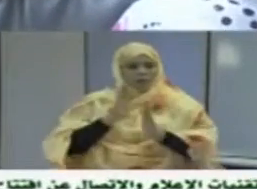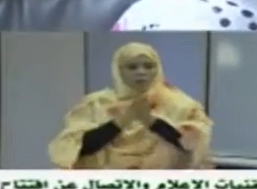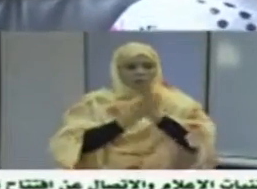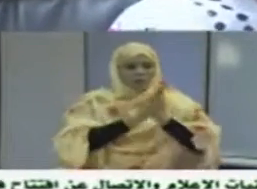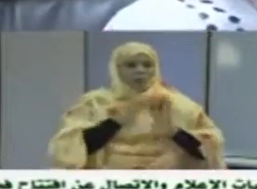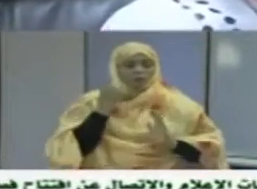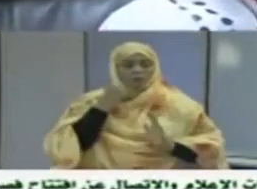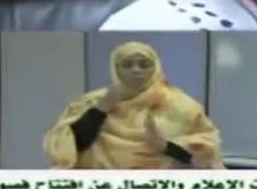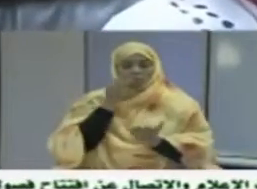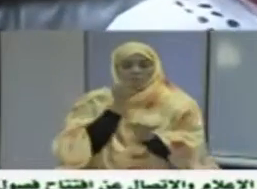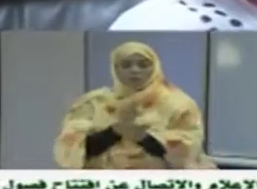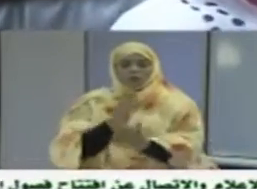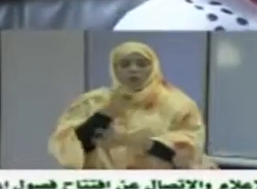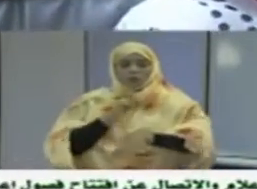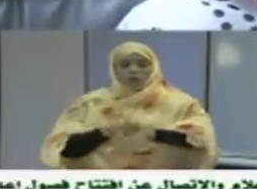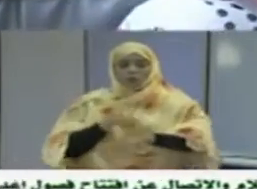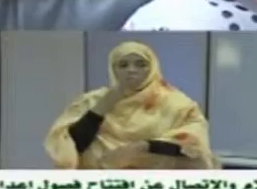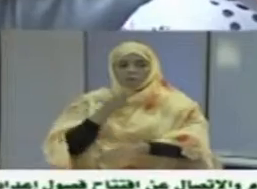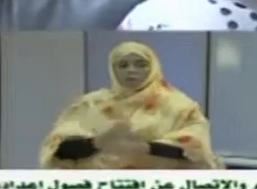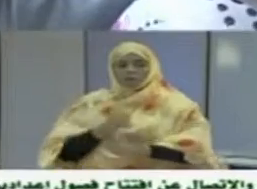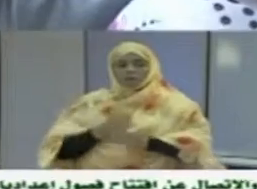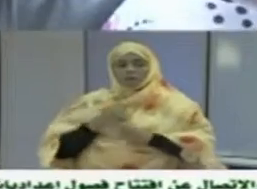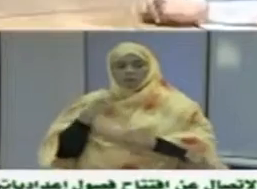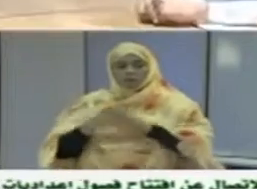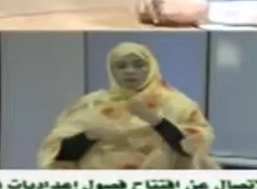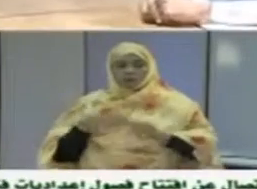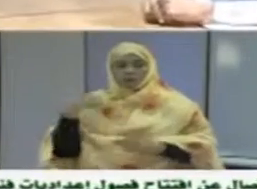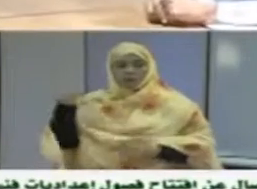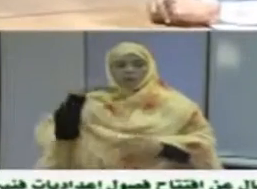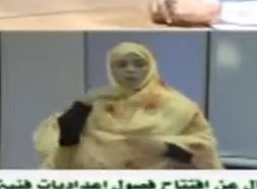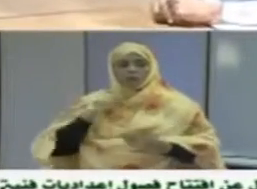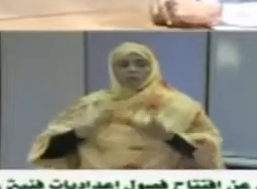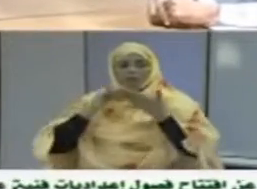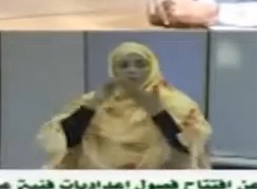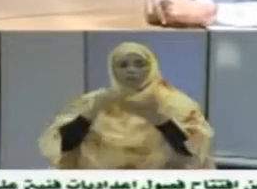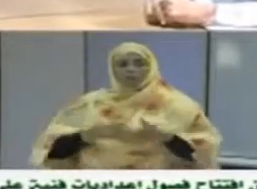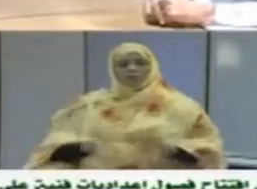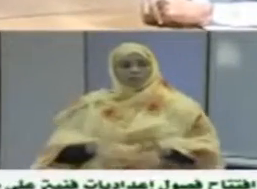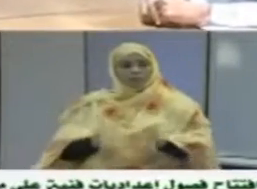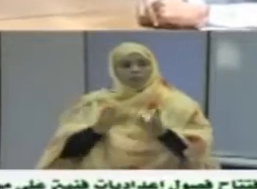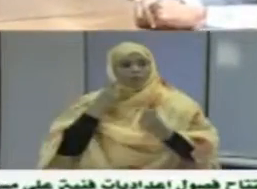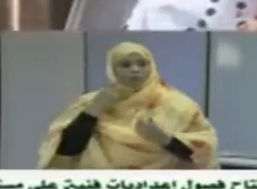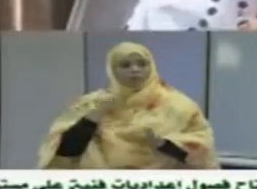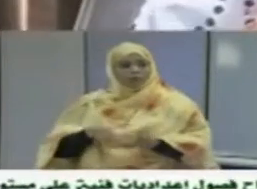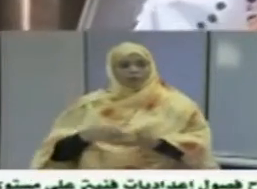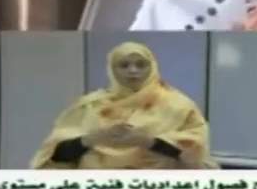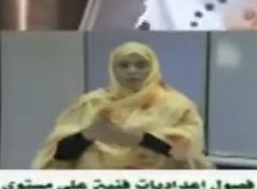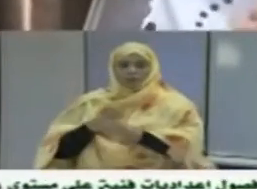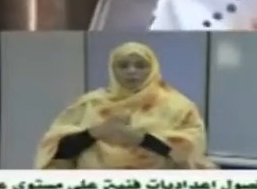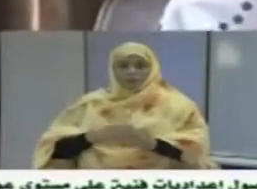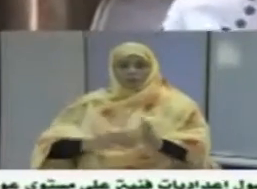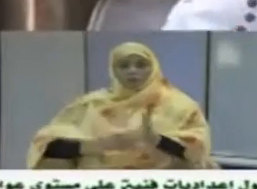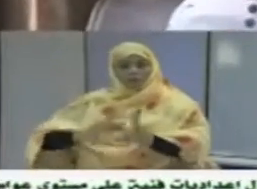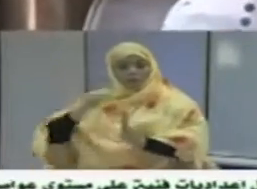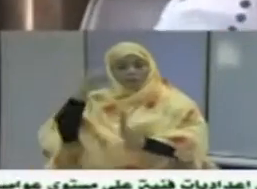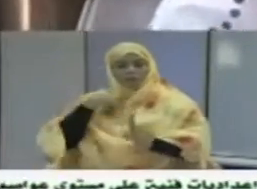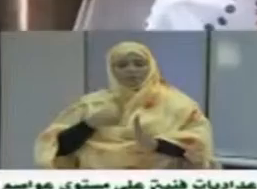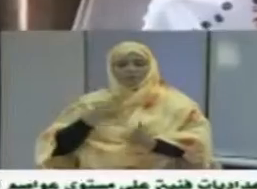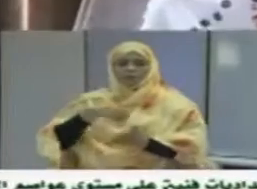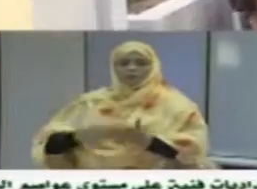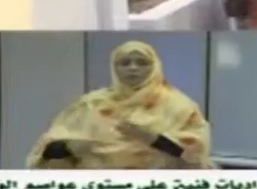بضوابط العمل بالوزارة، معلنة استعداد وزارتها لتقديم التشجيعات الملائمة لكل من يبذل جهداً أكثر من